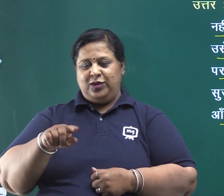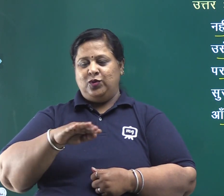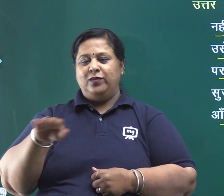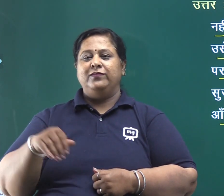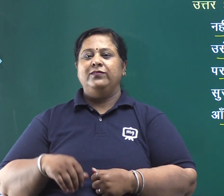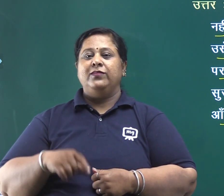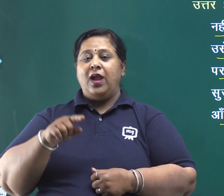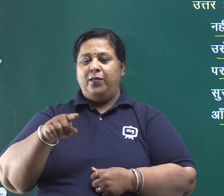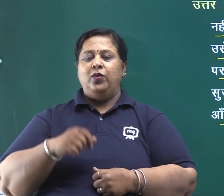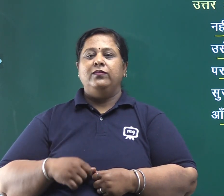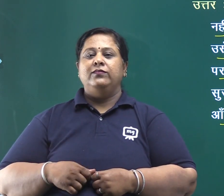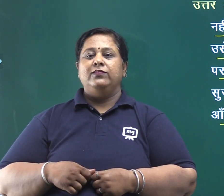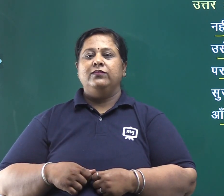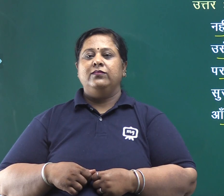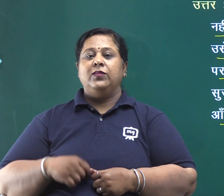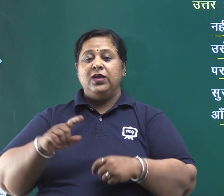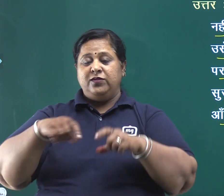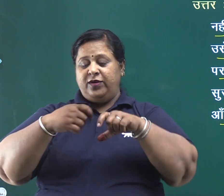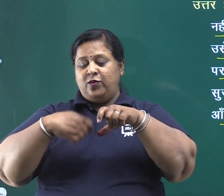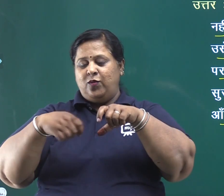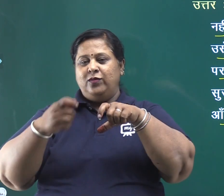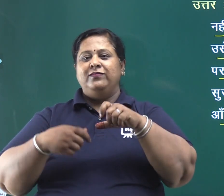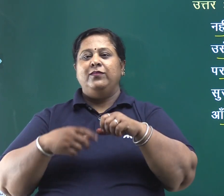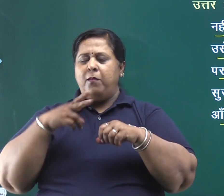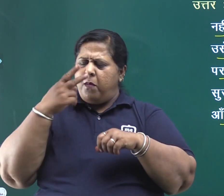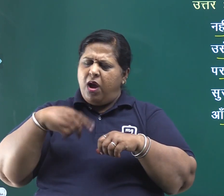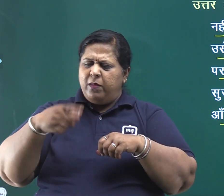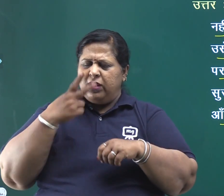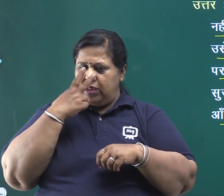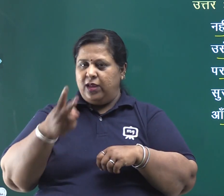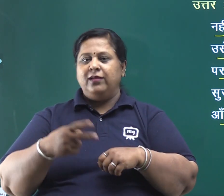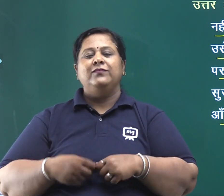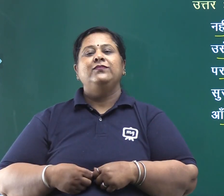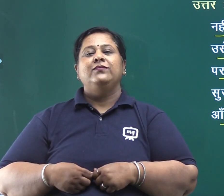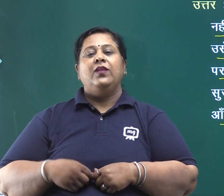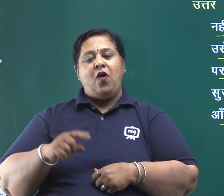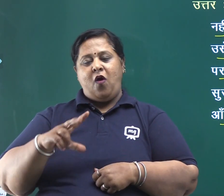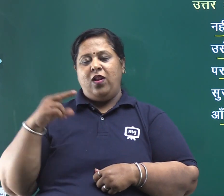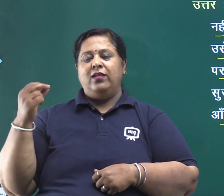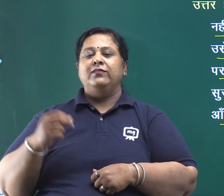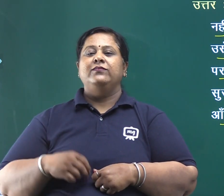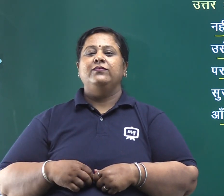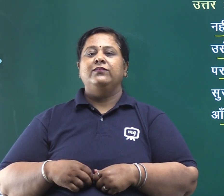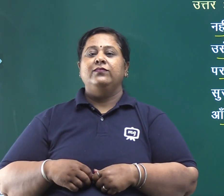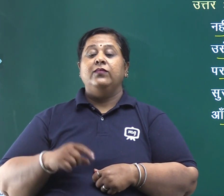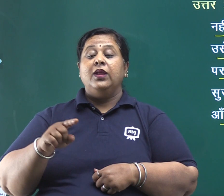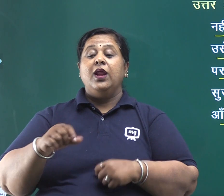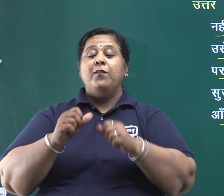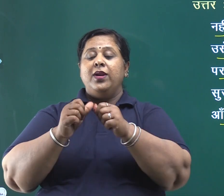बच्चों आप लोग इस वीडियो को बार बार देखें और